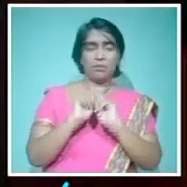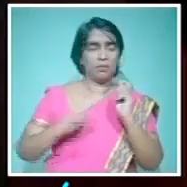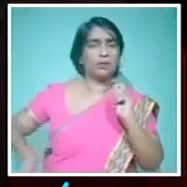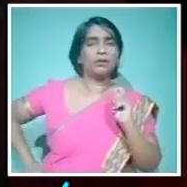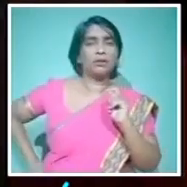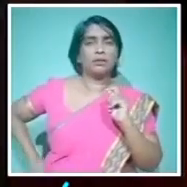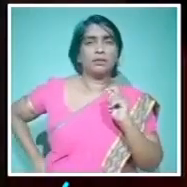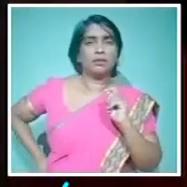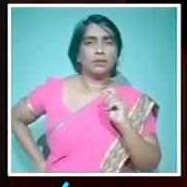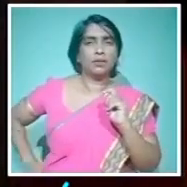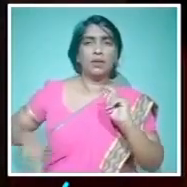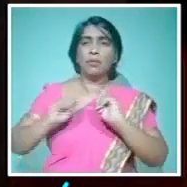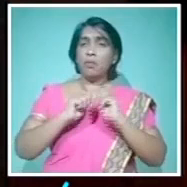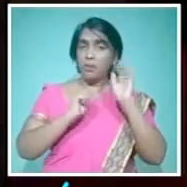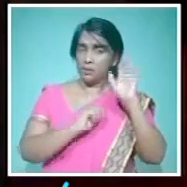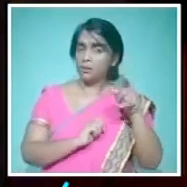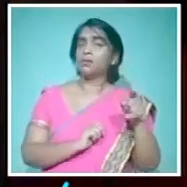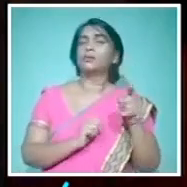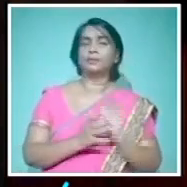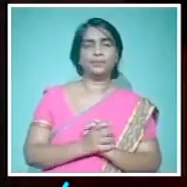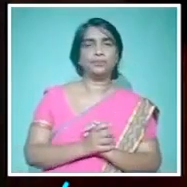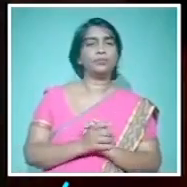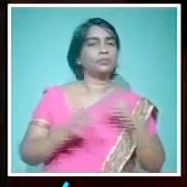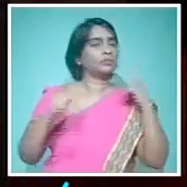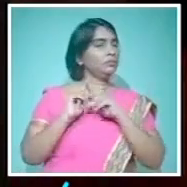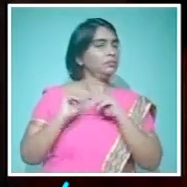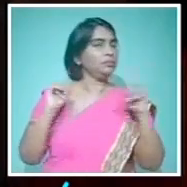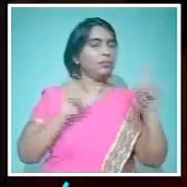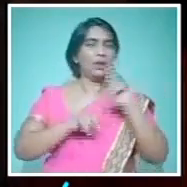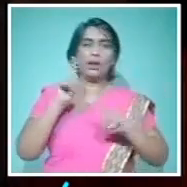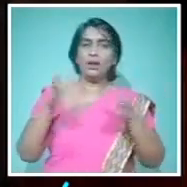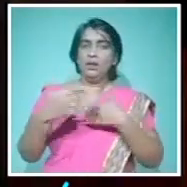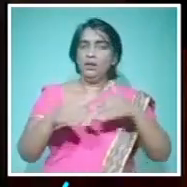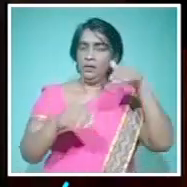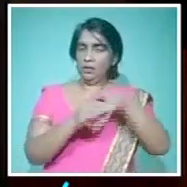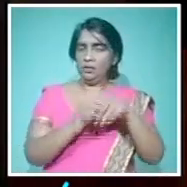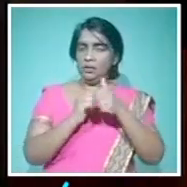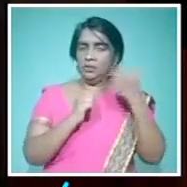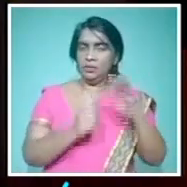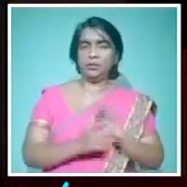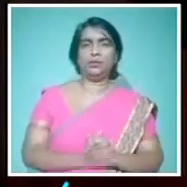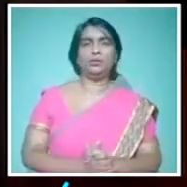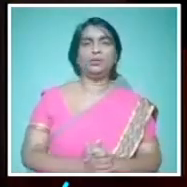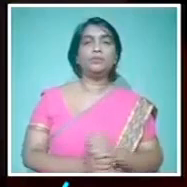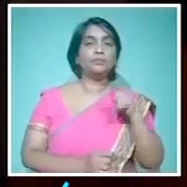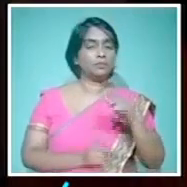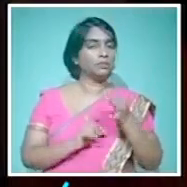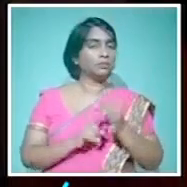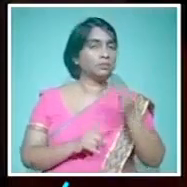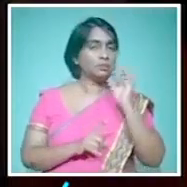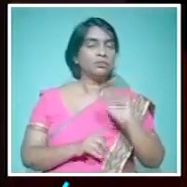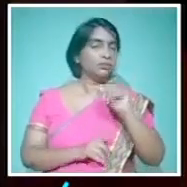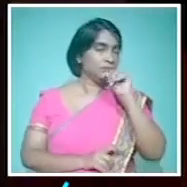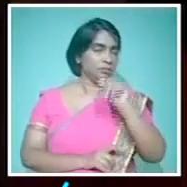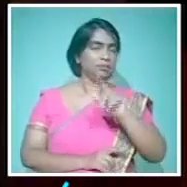පොදු දේපළට ලාභ කිරීම සම්බන්ධයෙන් දීර්ඝ සාකච්ඡාවක් කැබිනට් මණ්ඩලයේදී පැවැත්තුණා. එහිදී ජනාධිපතිතුමා